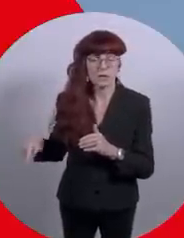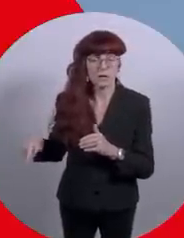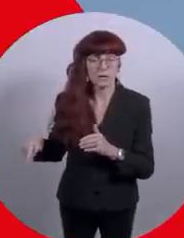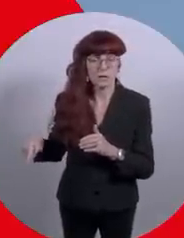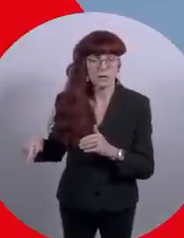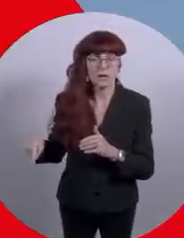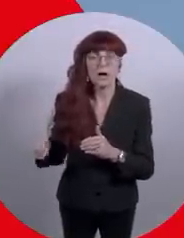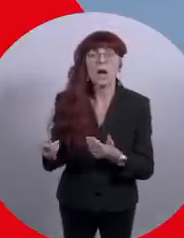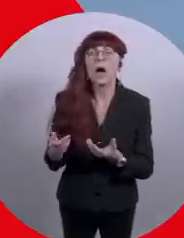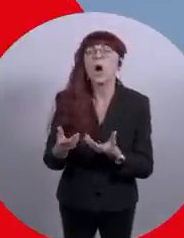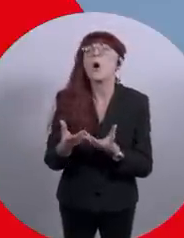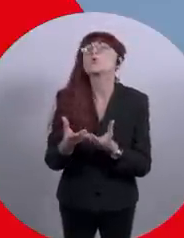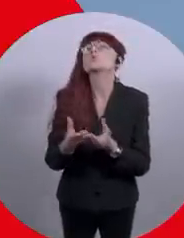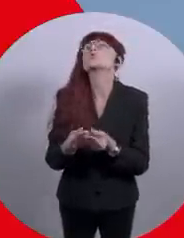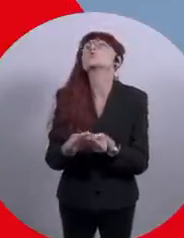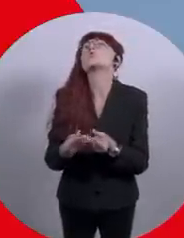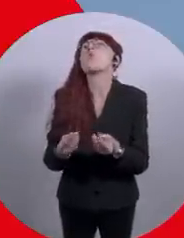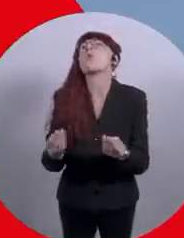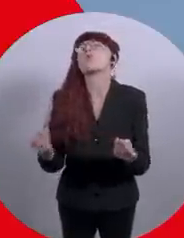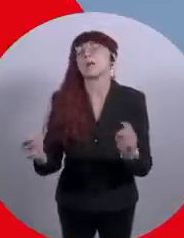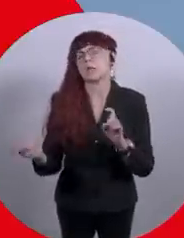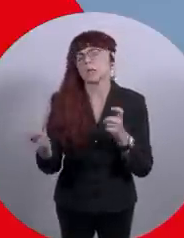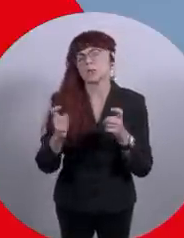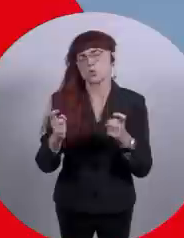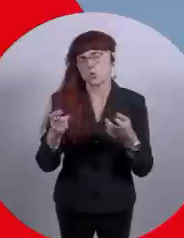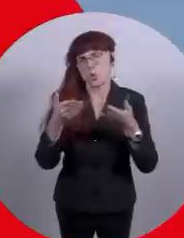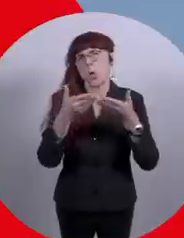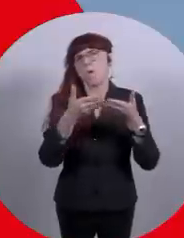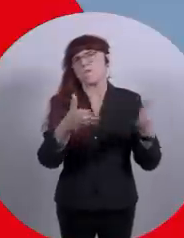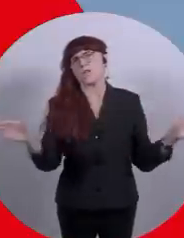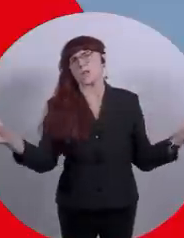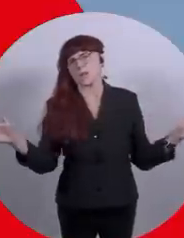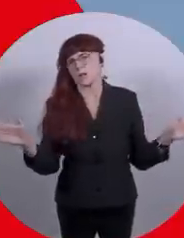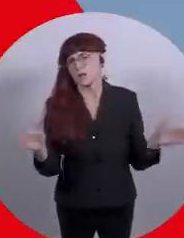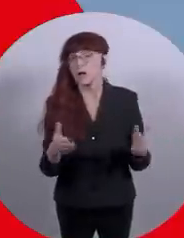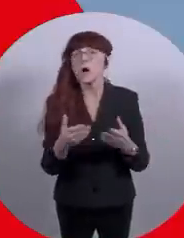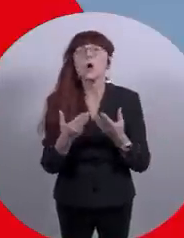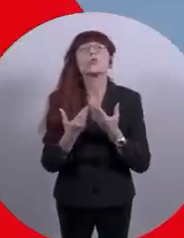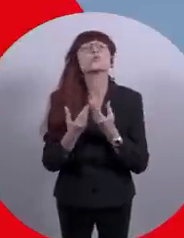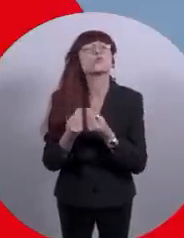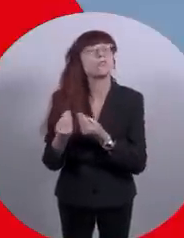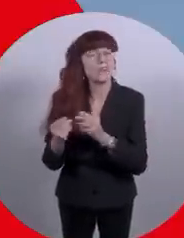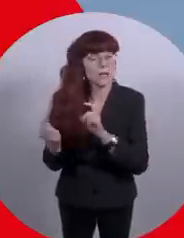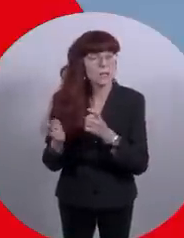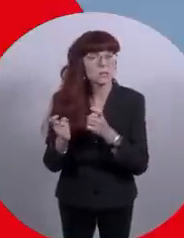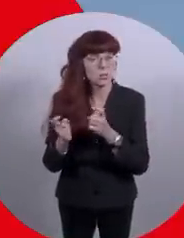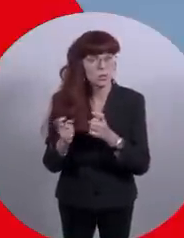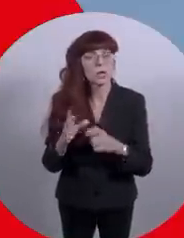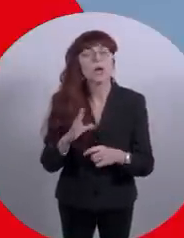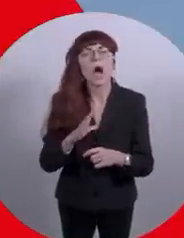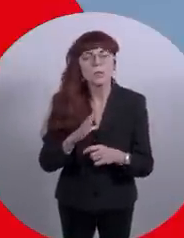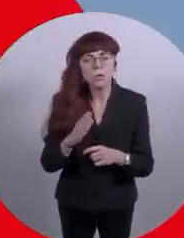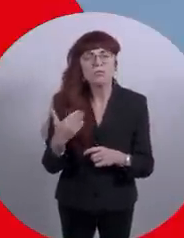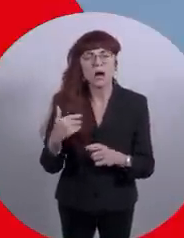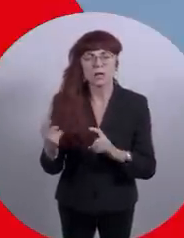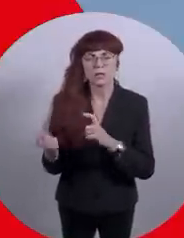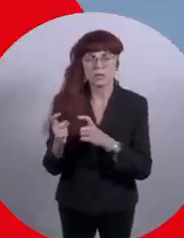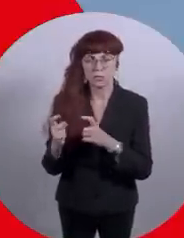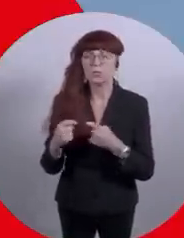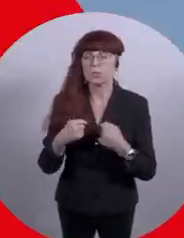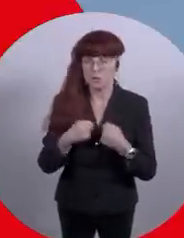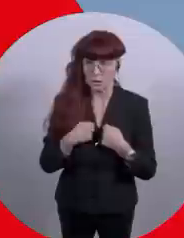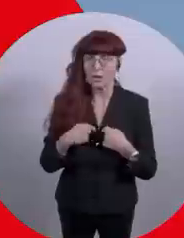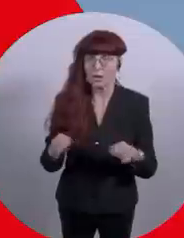öffentlich zu diskutiert vielleicht ein Stück weit zu viel diskutiert aber wir haben diskutiert auch ich war